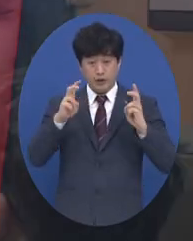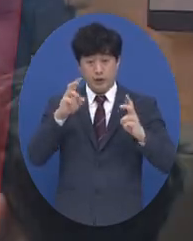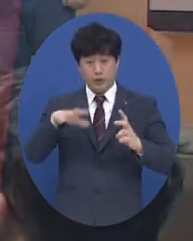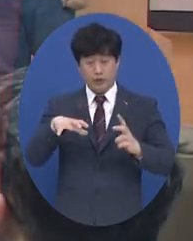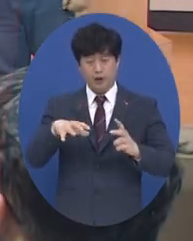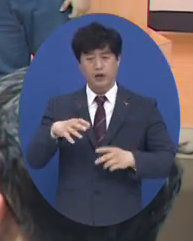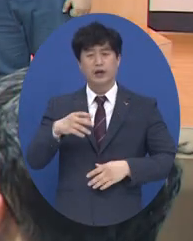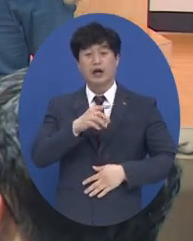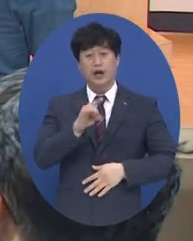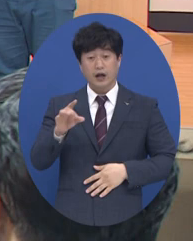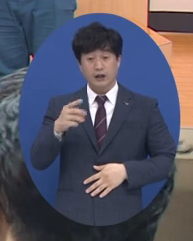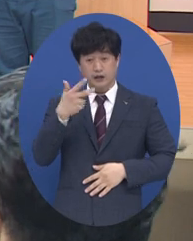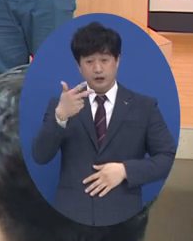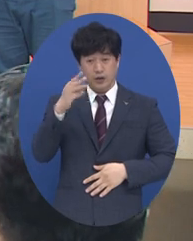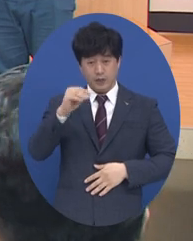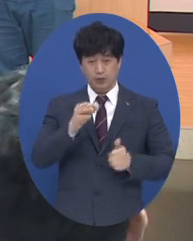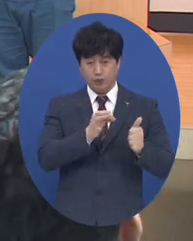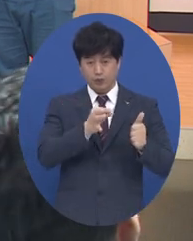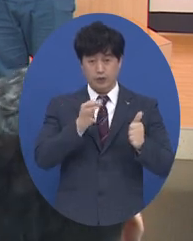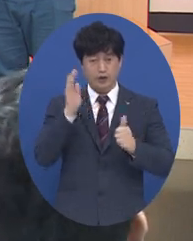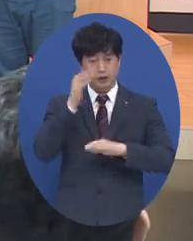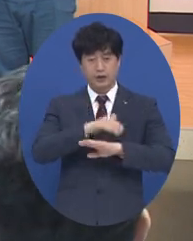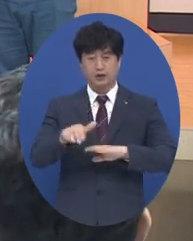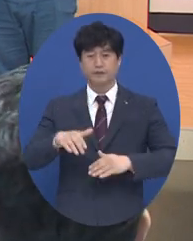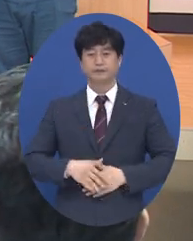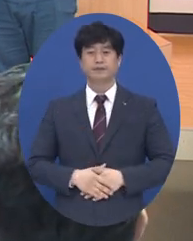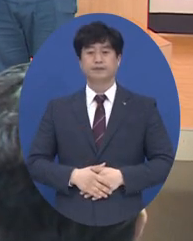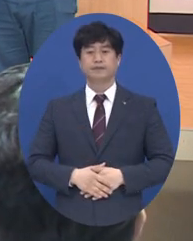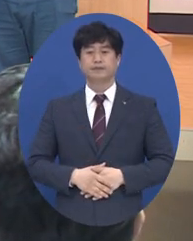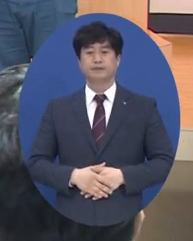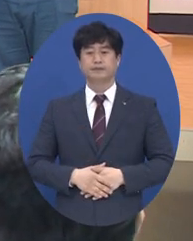예정입니다 경기 gtb 구형 쓰립니다